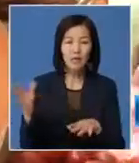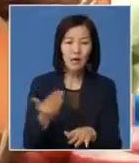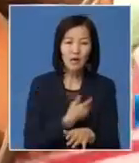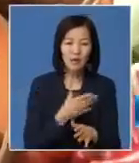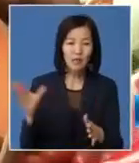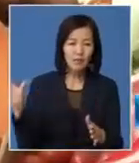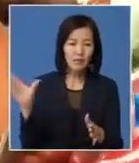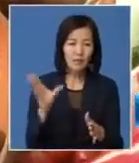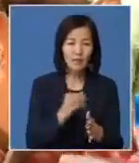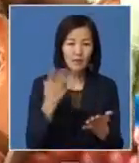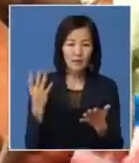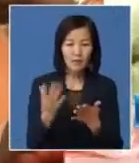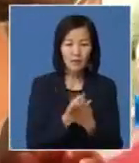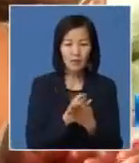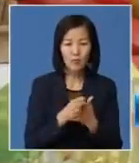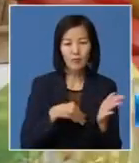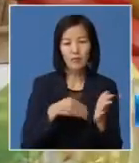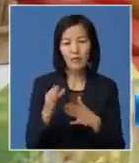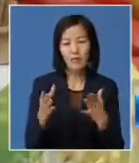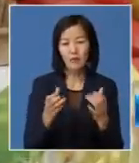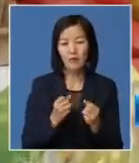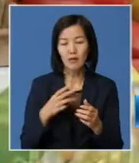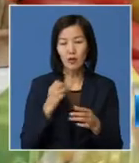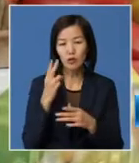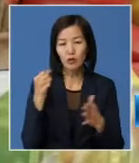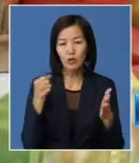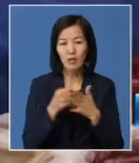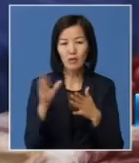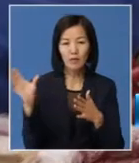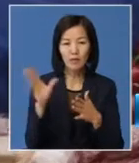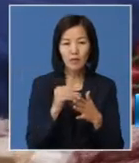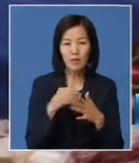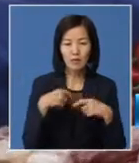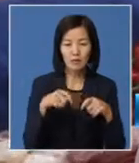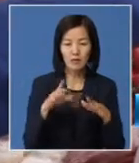тауарларды қап-қабымен сатып алып, түс болмай сөрелерді босатып жатты.